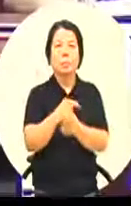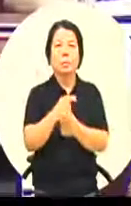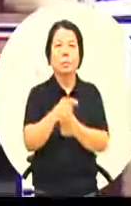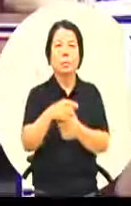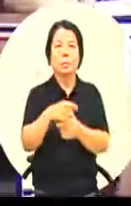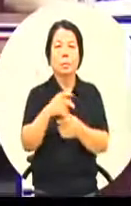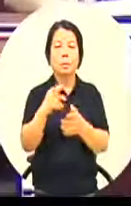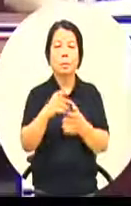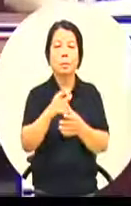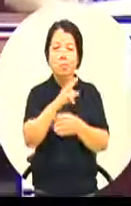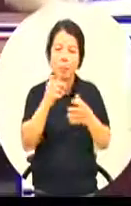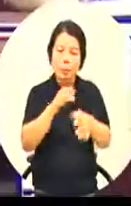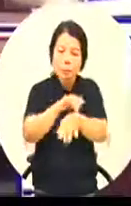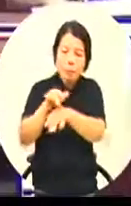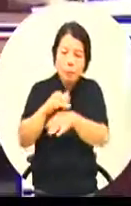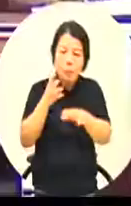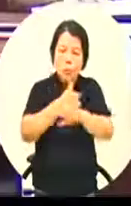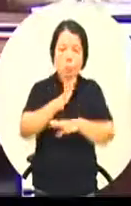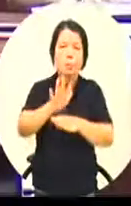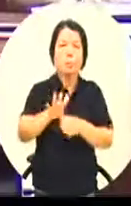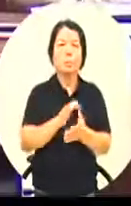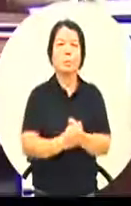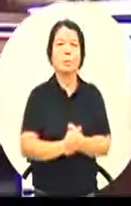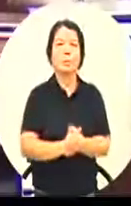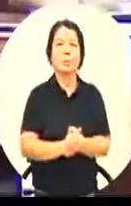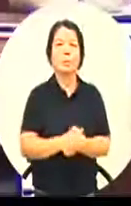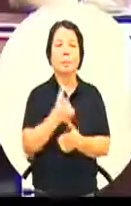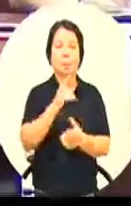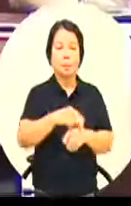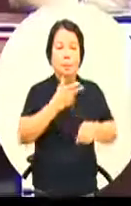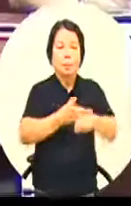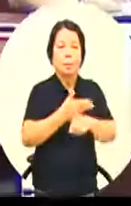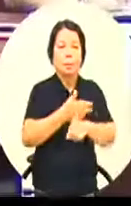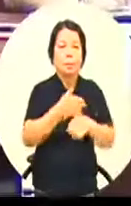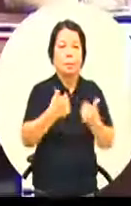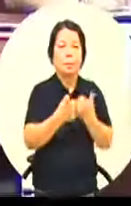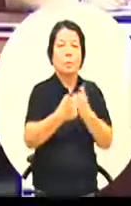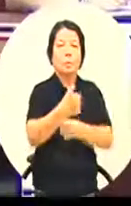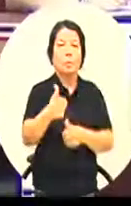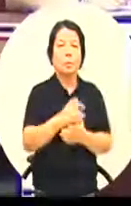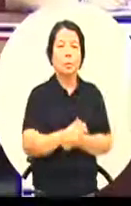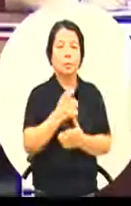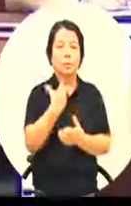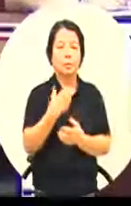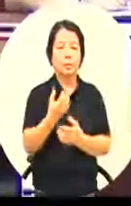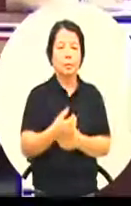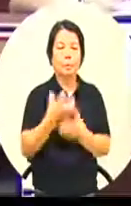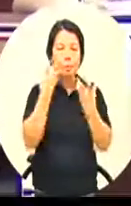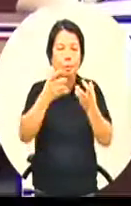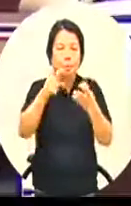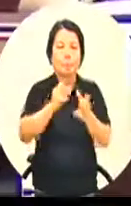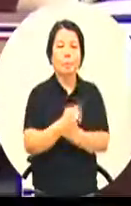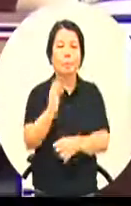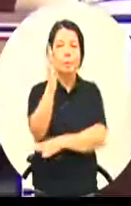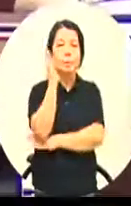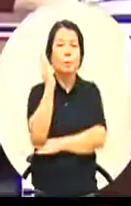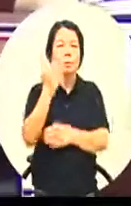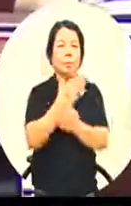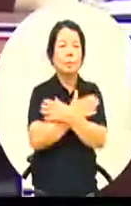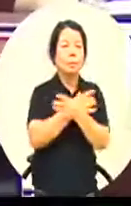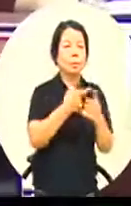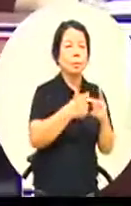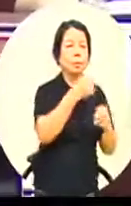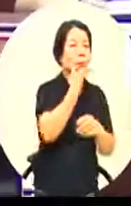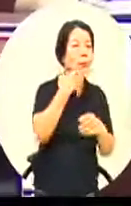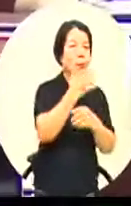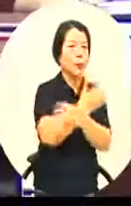不同类型的幼儿园去做了解。所以刚才罗议员提到，你所觉得蛮惊讶的是公幼或者是非营利对英语学